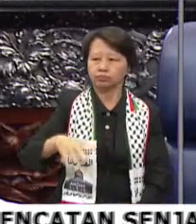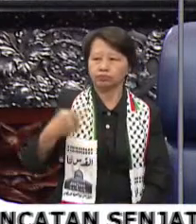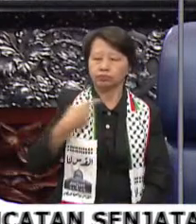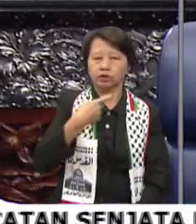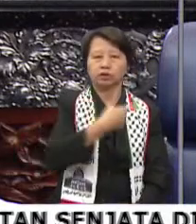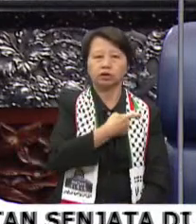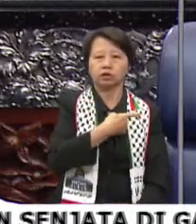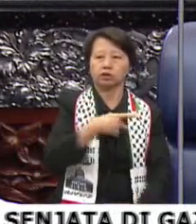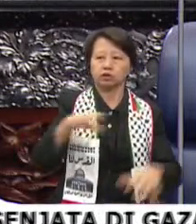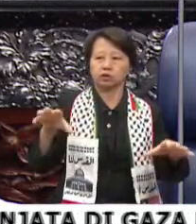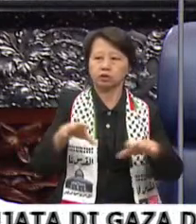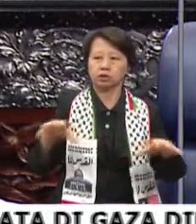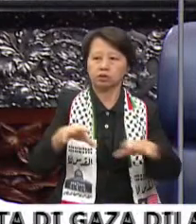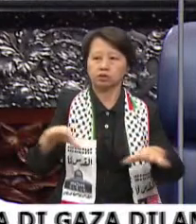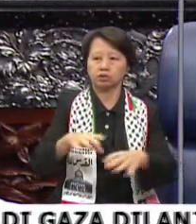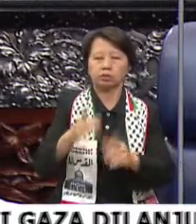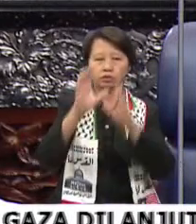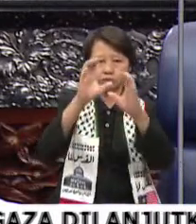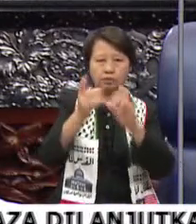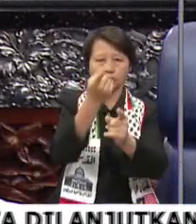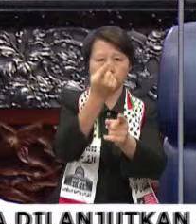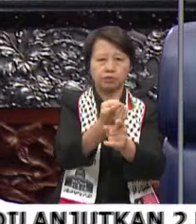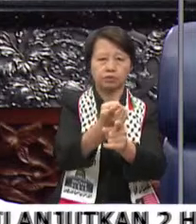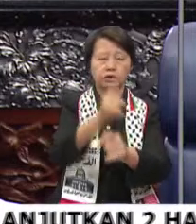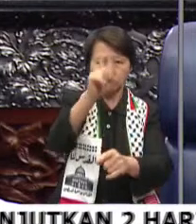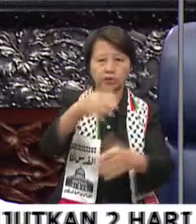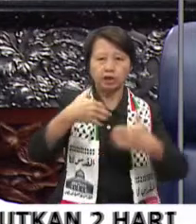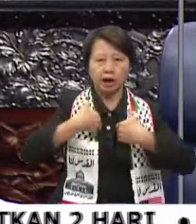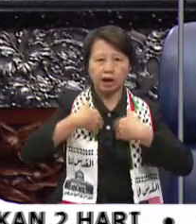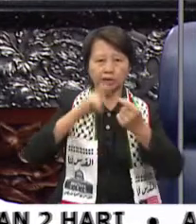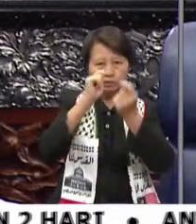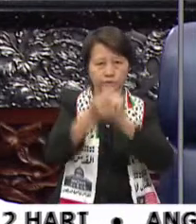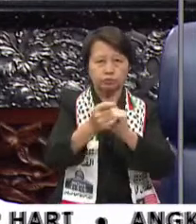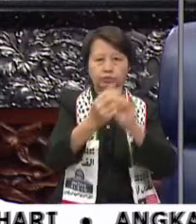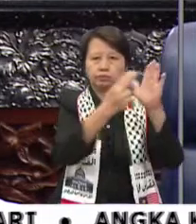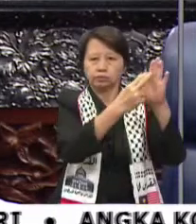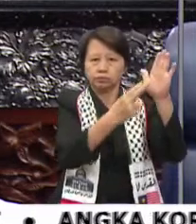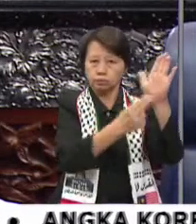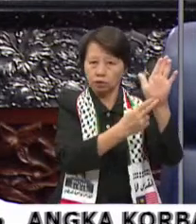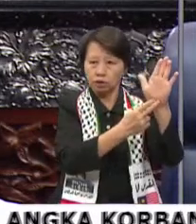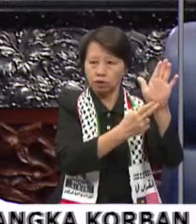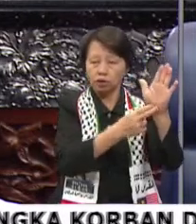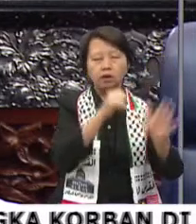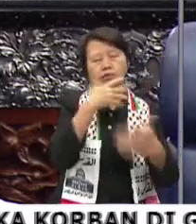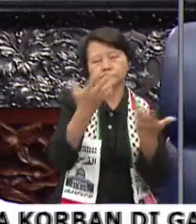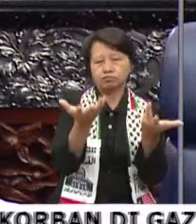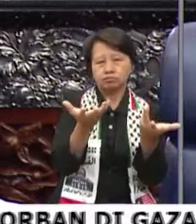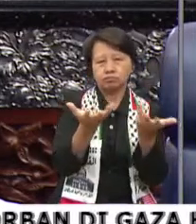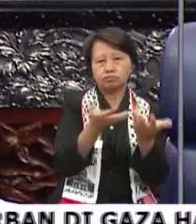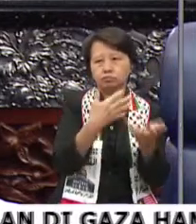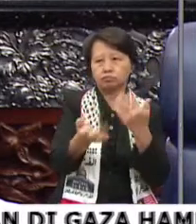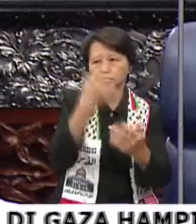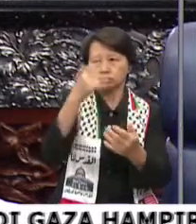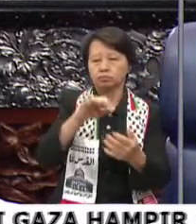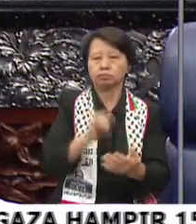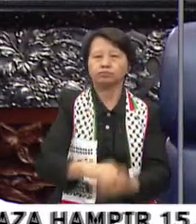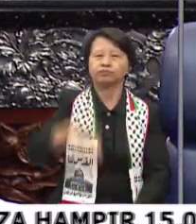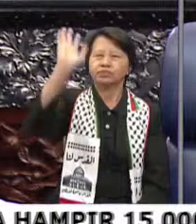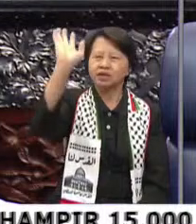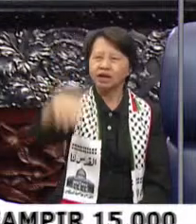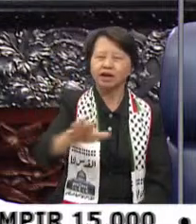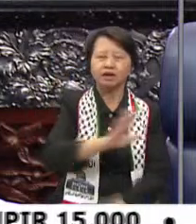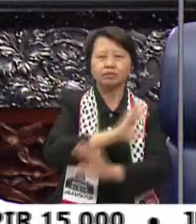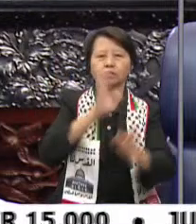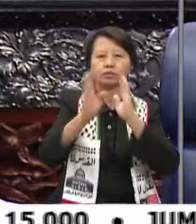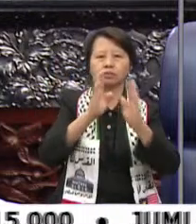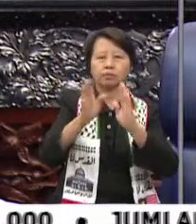kita buat satu perkara betul perlu ada pindaan undang-undang tak kira kerajaan hak